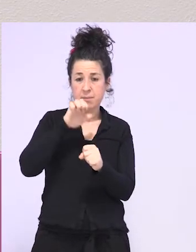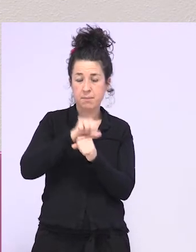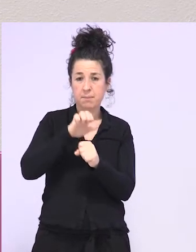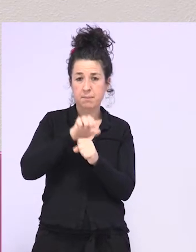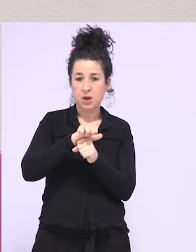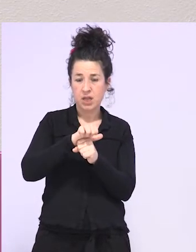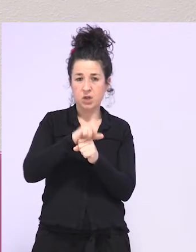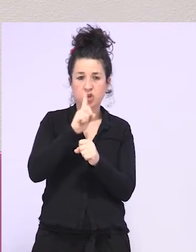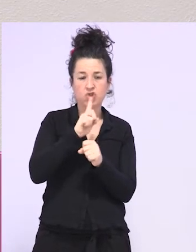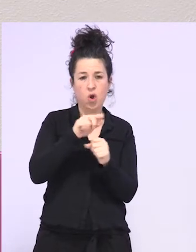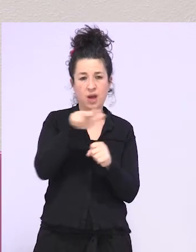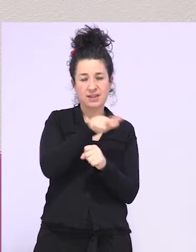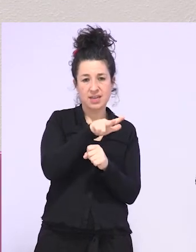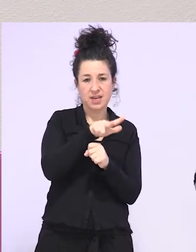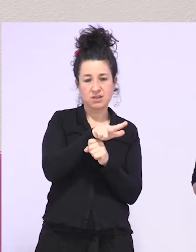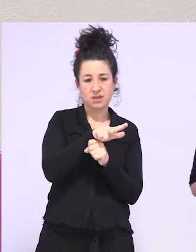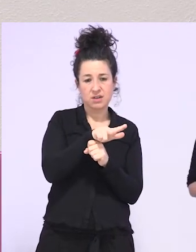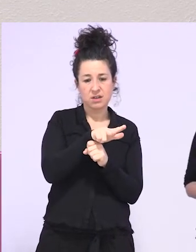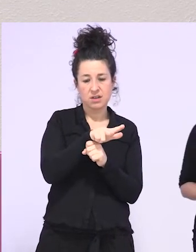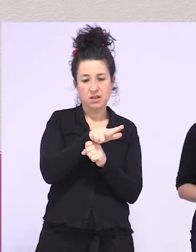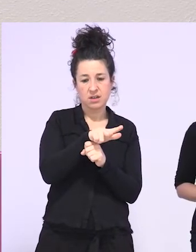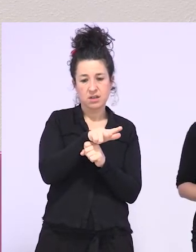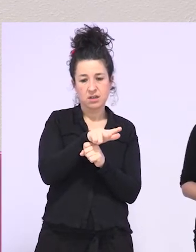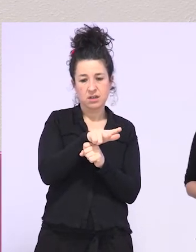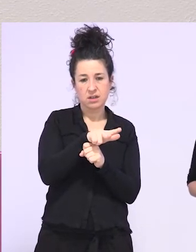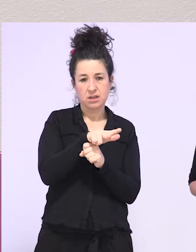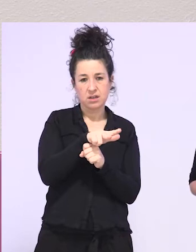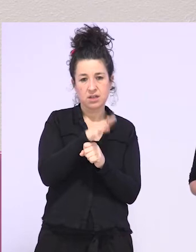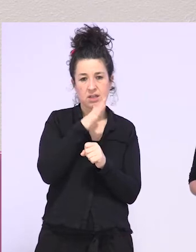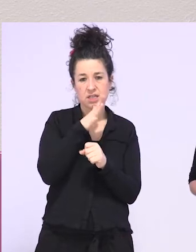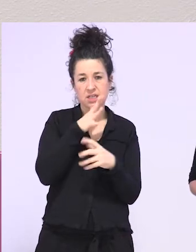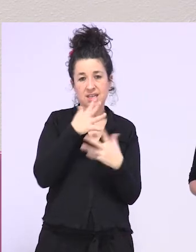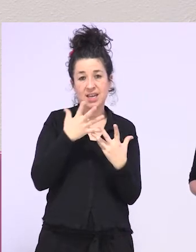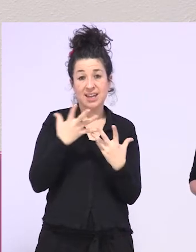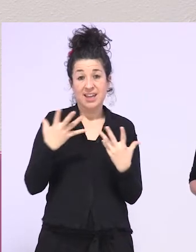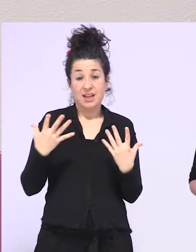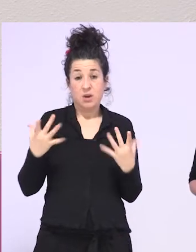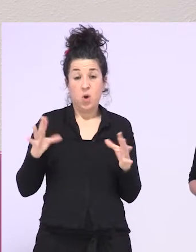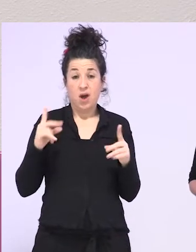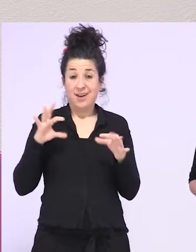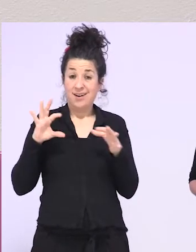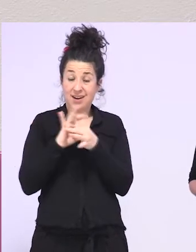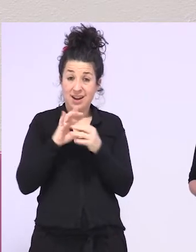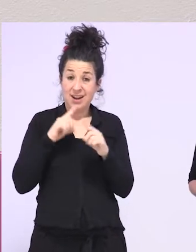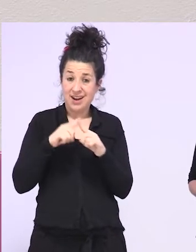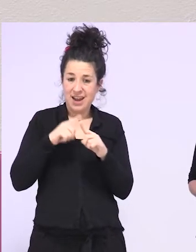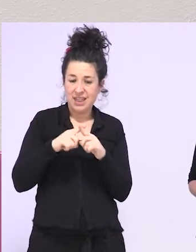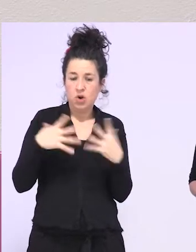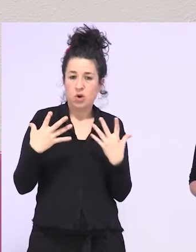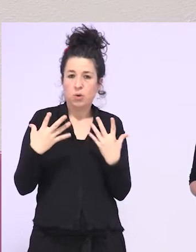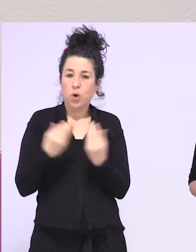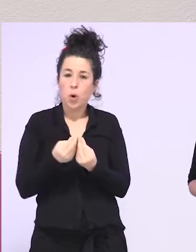ez zutelako itzultzen, jazer kon mujer honesta en kontra de su voluntad. Claro, definizio horrek ja dauzka berekin